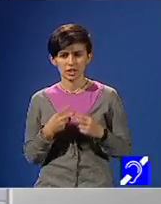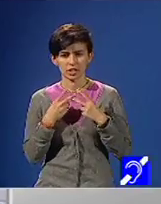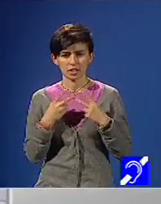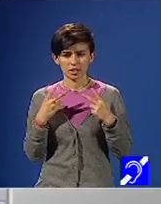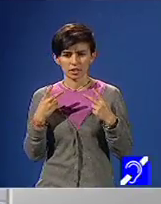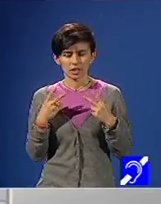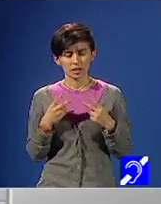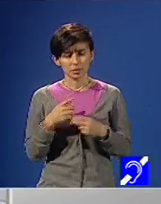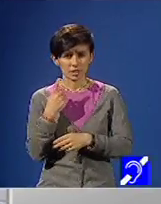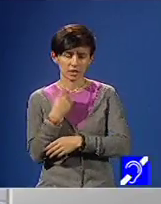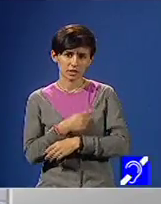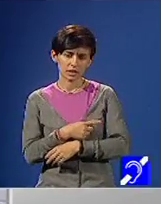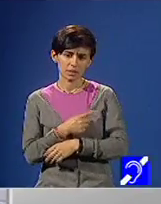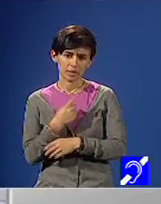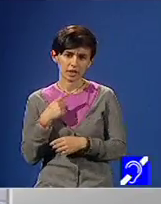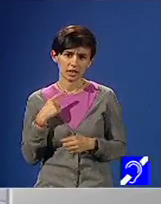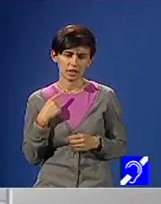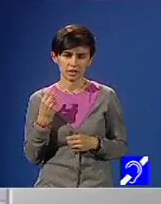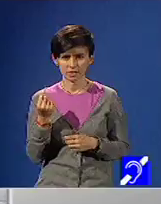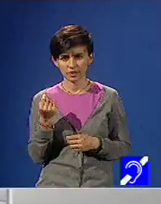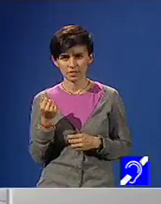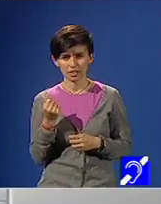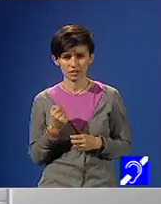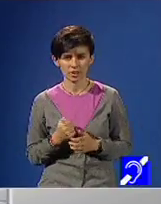importantă barieră este cea financiară.